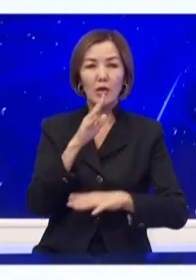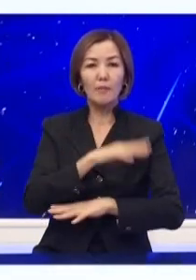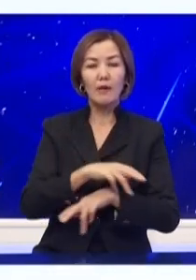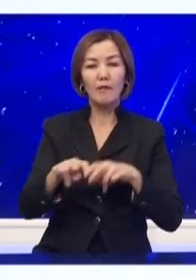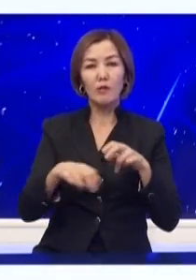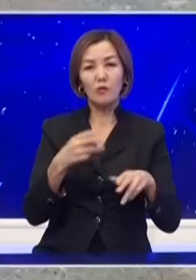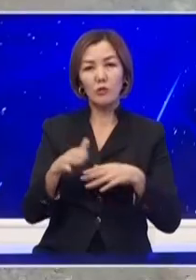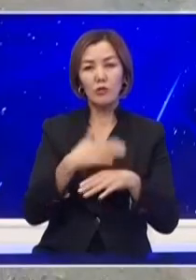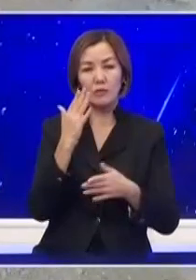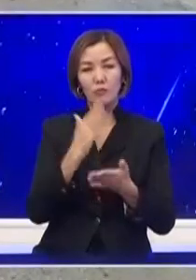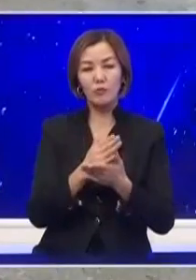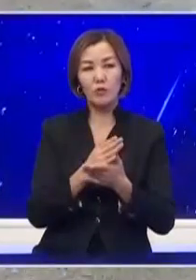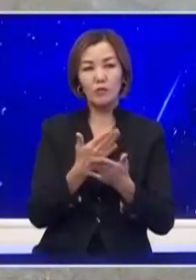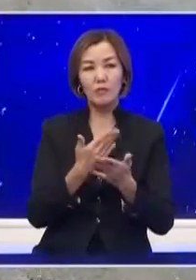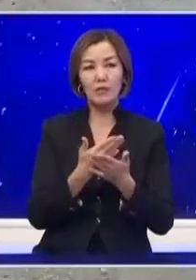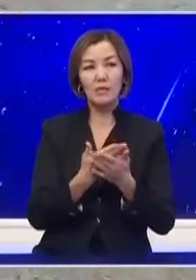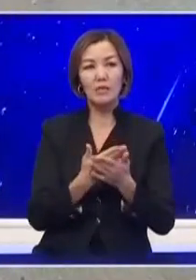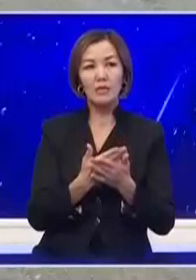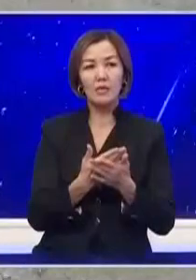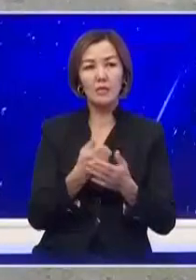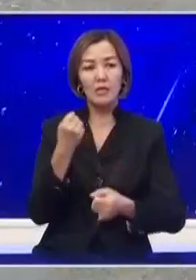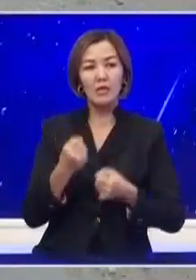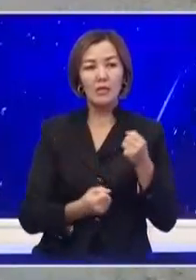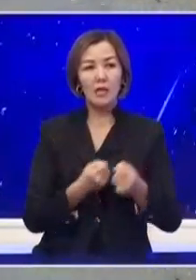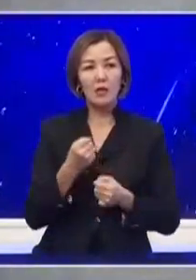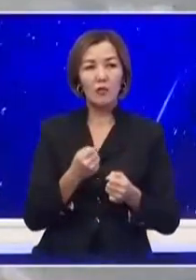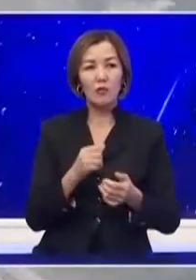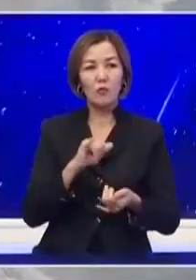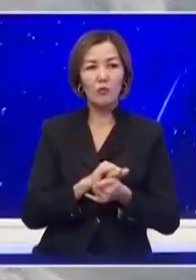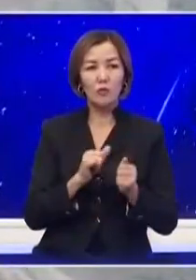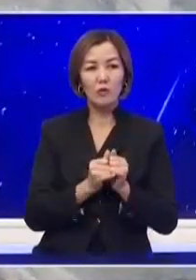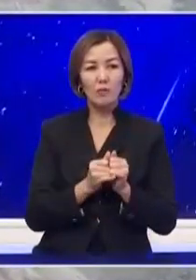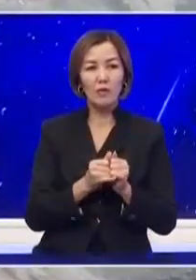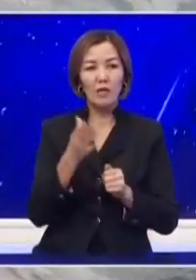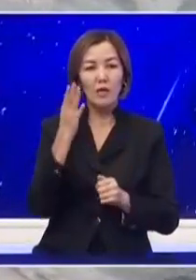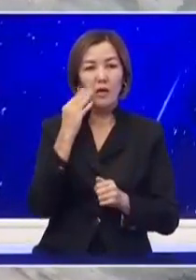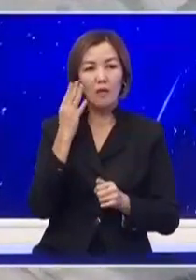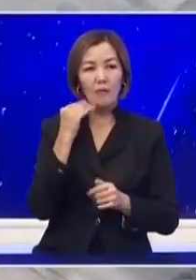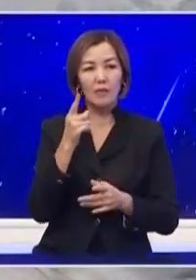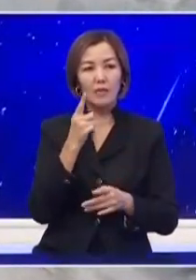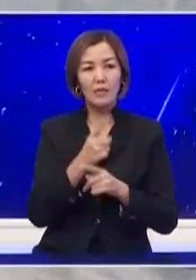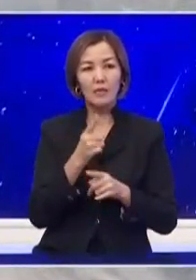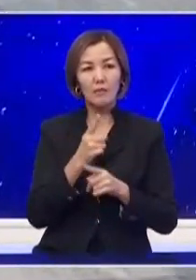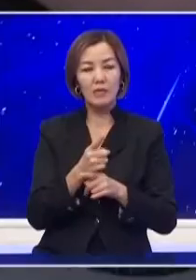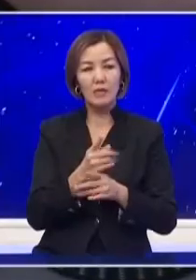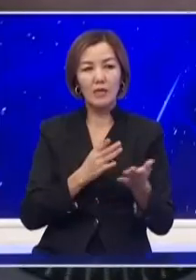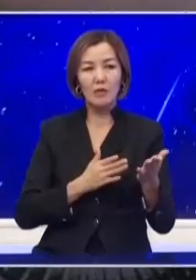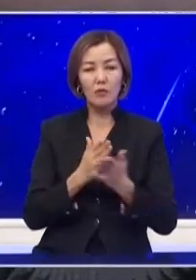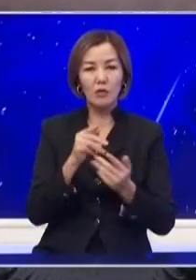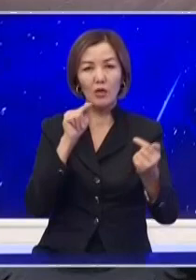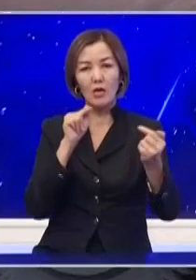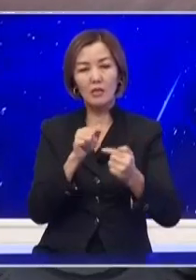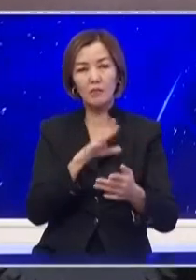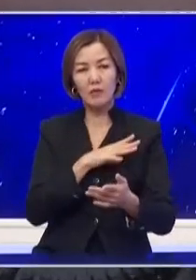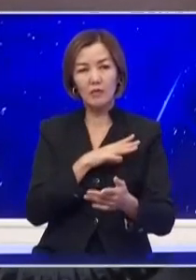жазадан құтылмайды. Мәселен, мына Toyota автокөлігінің жүргізушісі Өскемен Алматы бағытына қарай жолда тыйым салынған жолақты кесіп, қарсы бағытқа